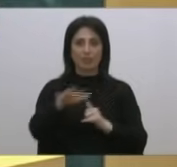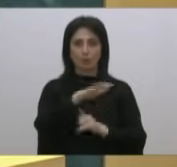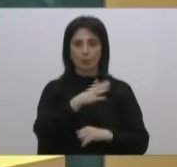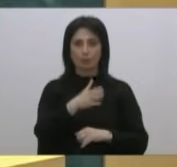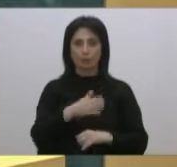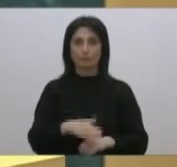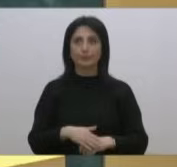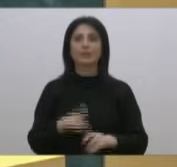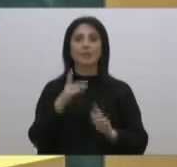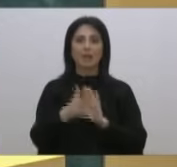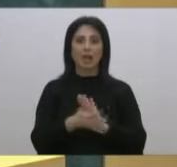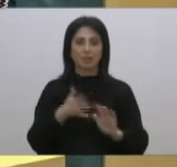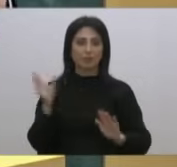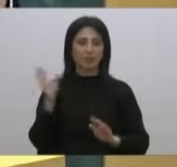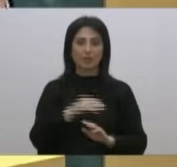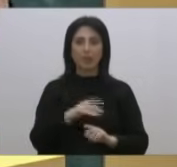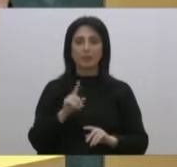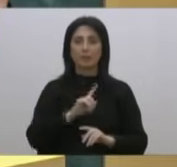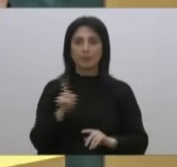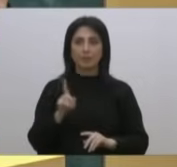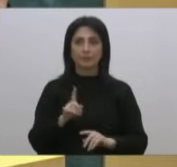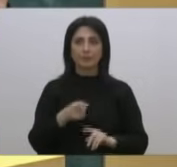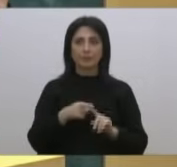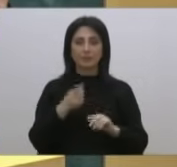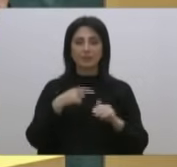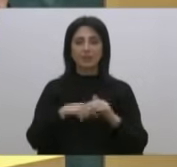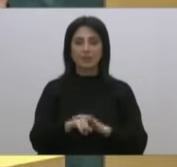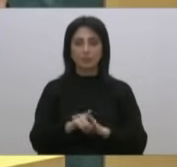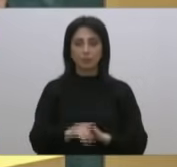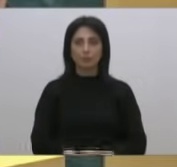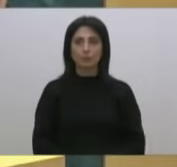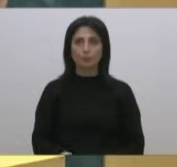ტერიტორიები. Გასაგებია ეს ყველაფერი, მაგრამ ამის გამო